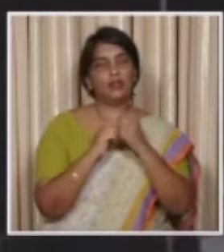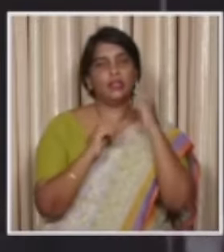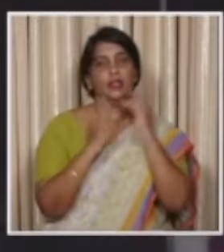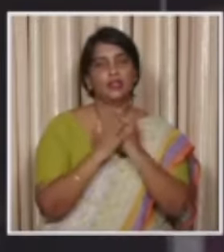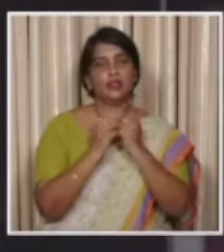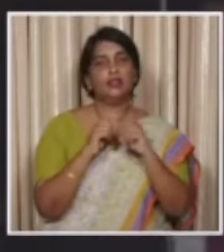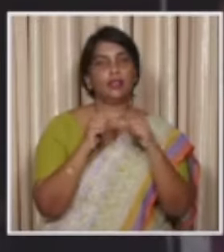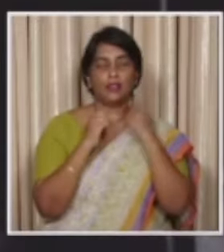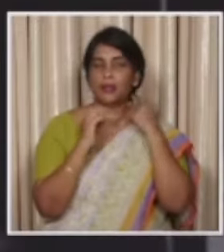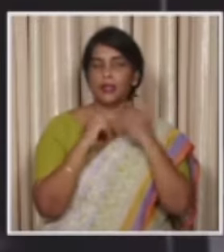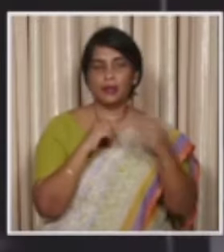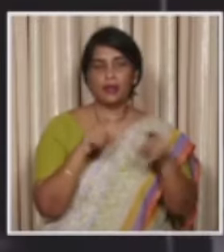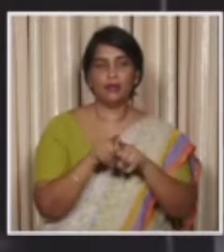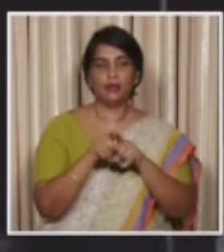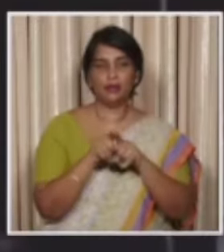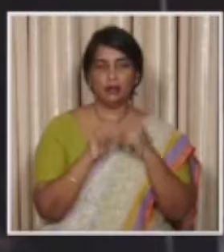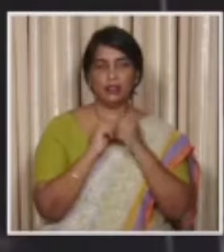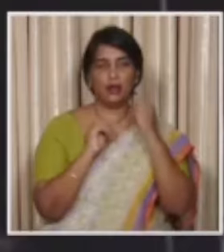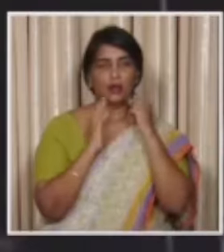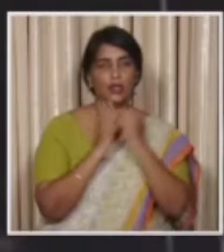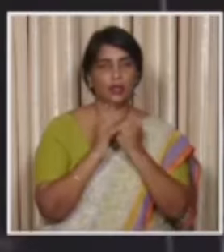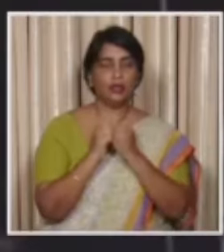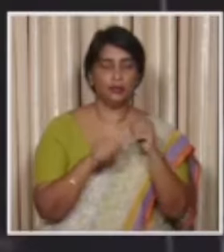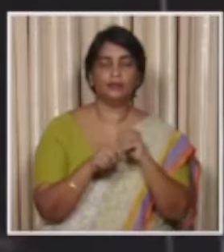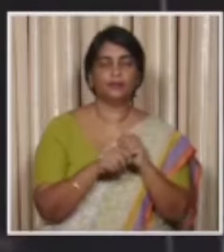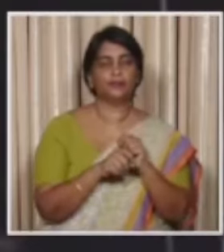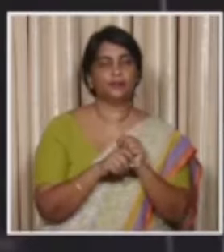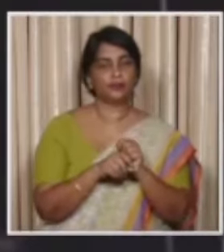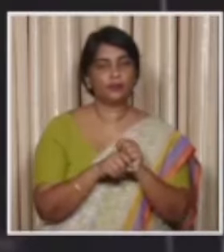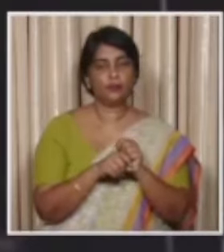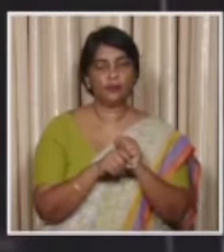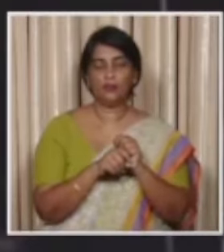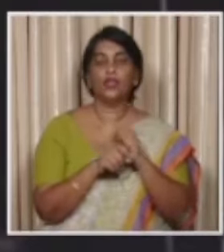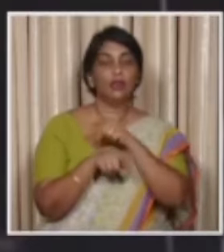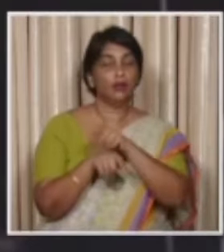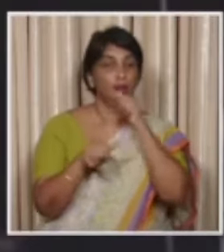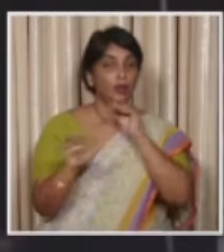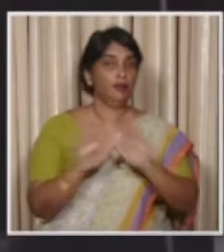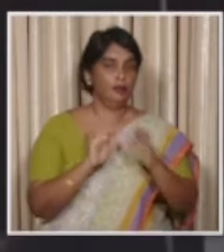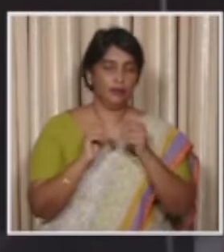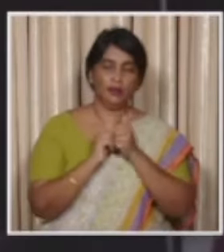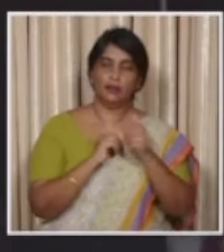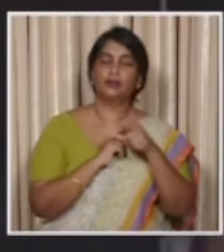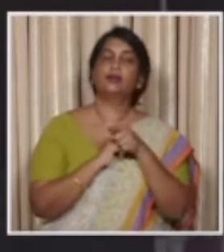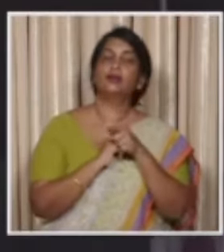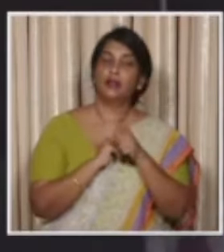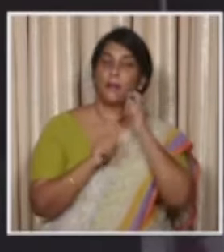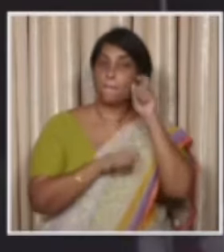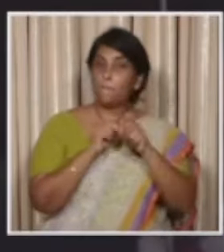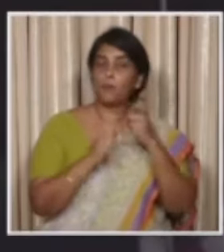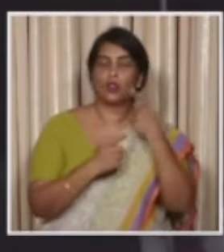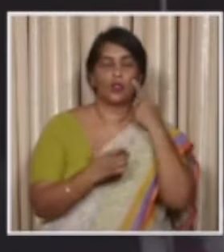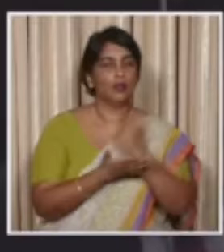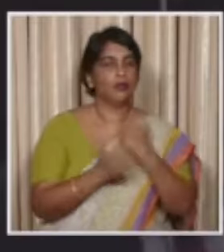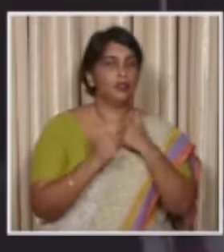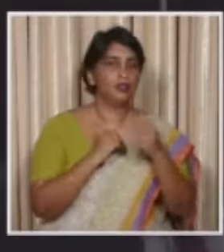ඇතුළට නොඑන්න මේ දැමීමෙන් මේ ප්‍රශ්නය සෑහෙන දුරකට පාලනය කරන්න පුළුවන්. මොකද හේතුව මේ ගං වතුරාම ජනතාව දුක් විඳිනවා.